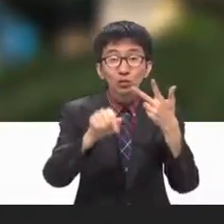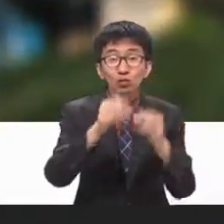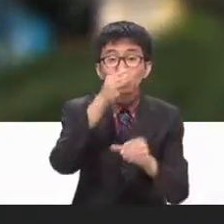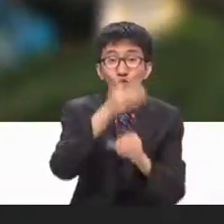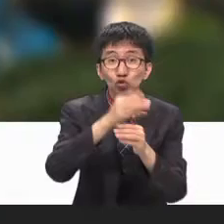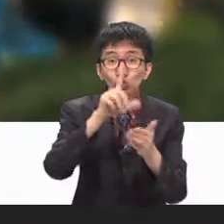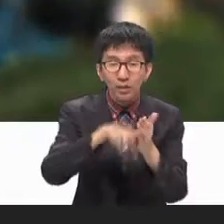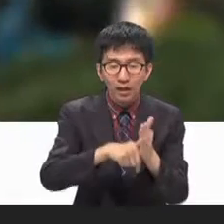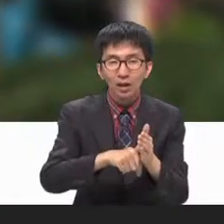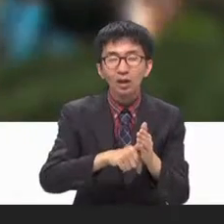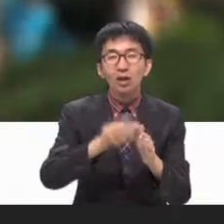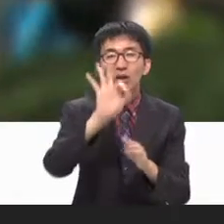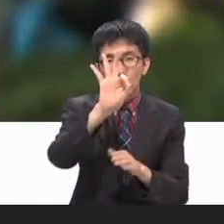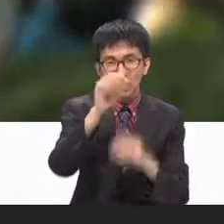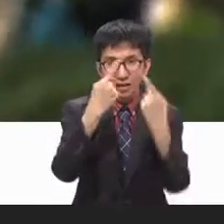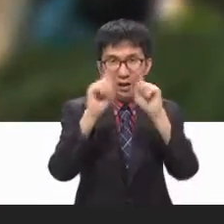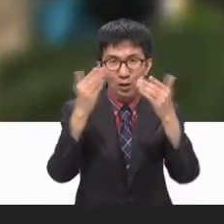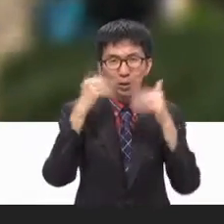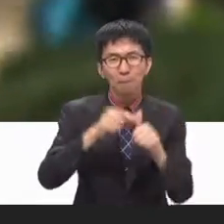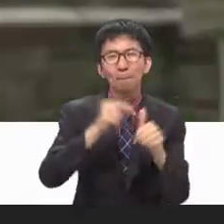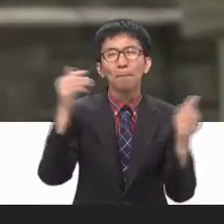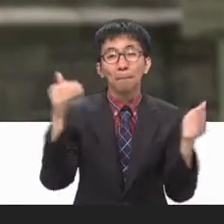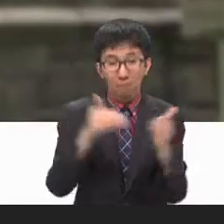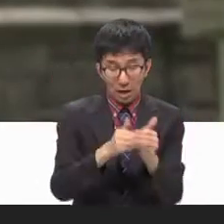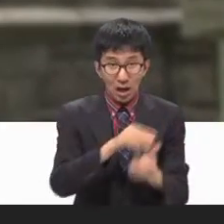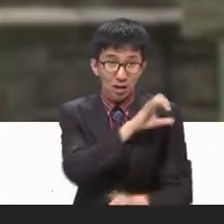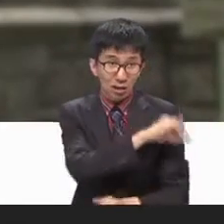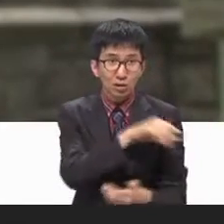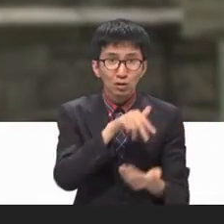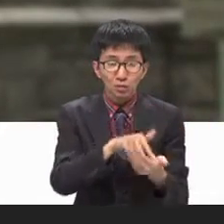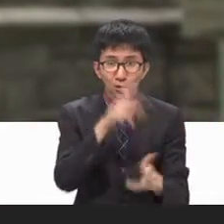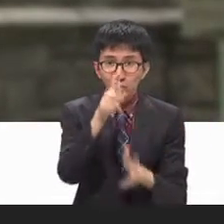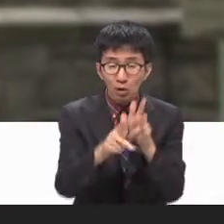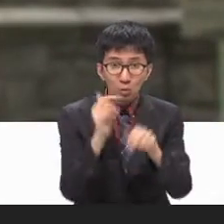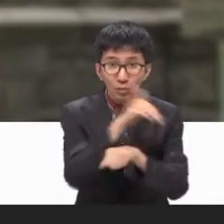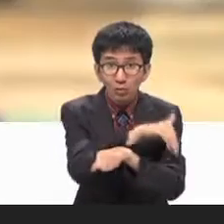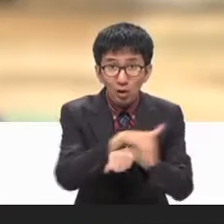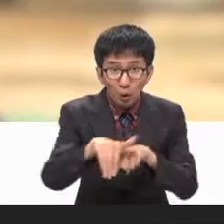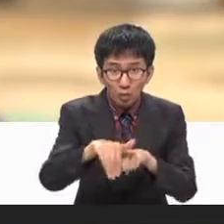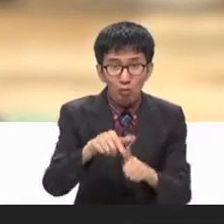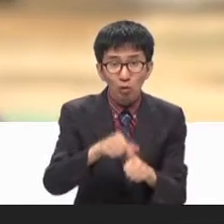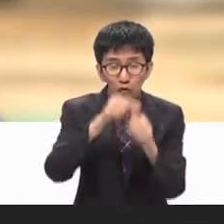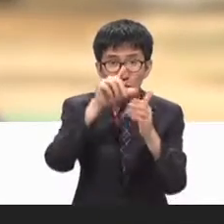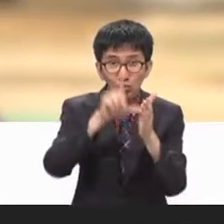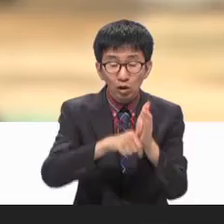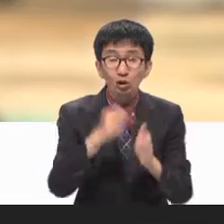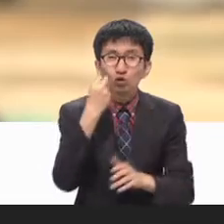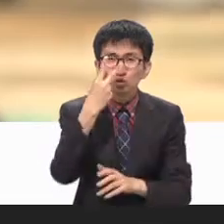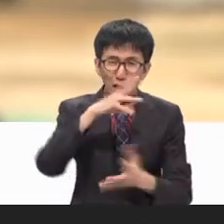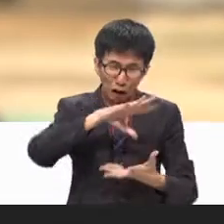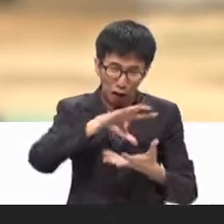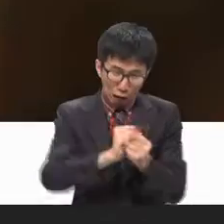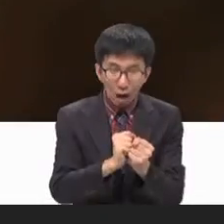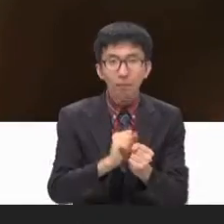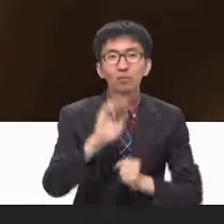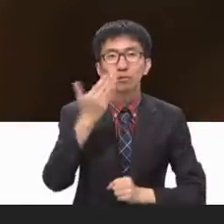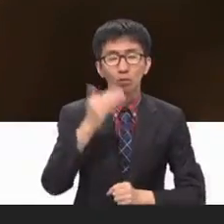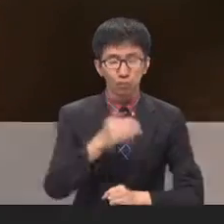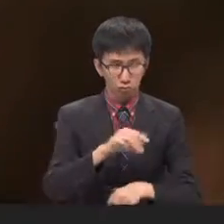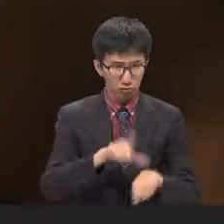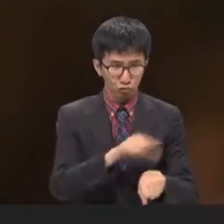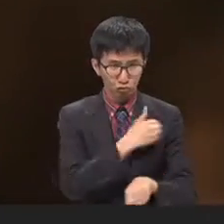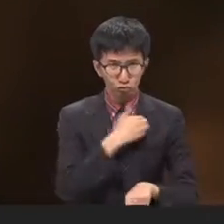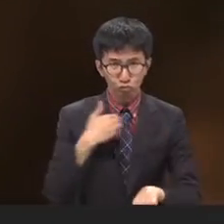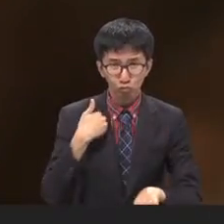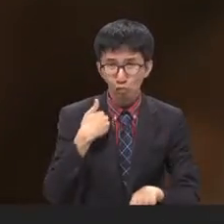완료를 했는데 4 추가 선발된 2대는 사실상 사업 계획부터 선정까지 2달 밖에 걸리지 않은 거죠 아 당연히 충분한 여름